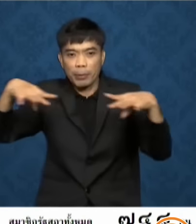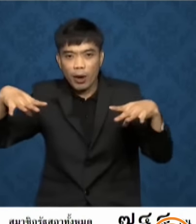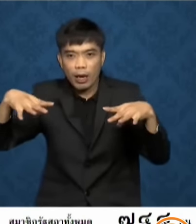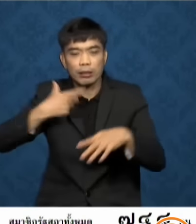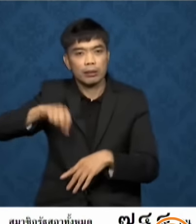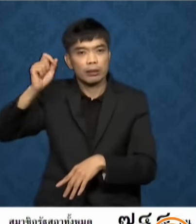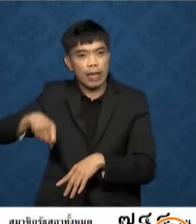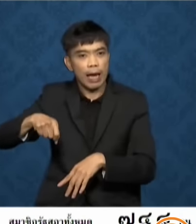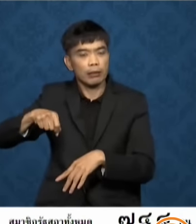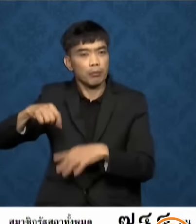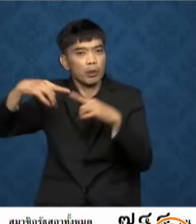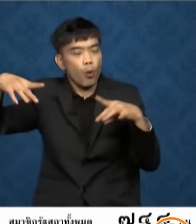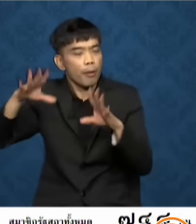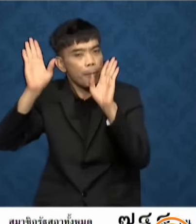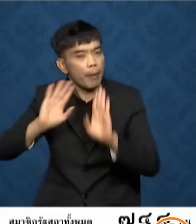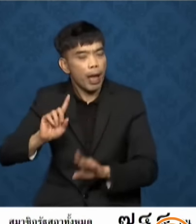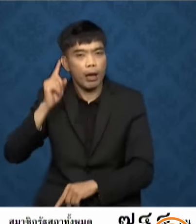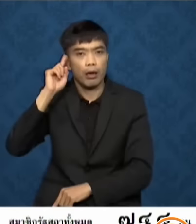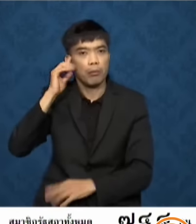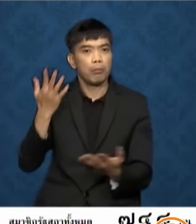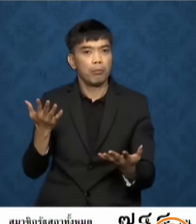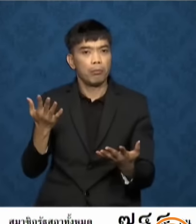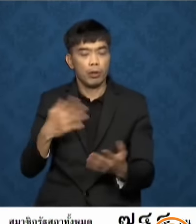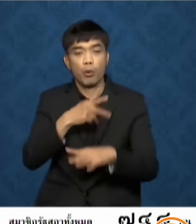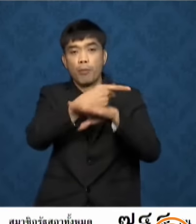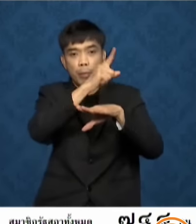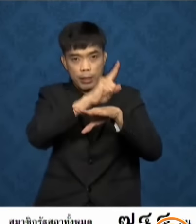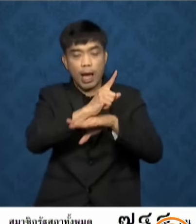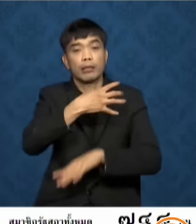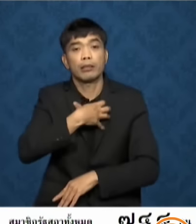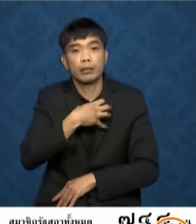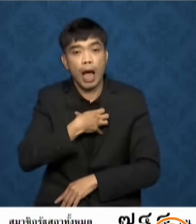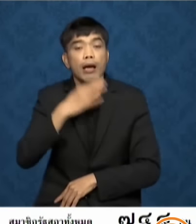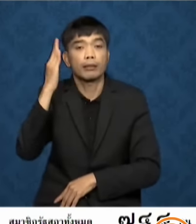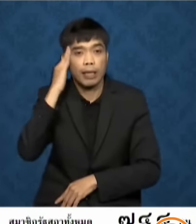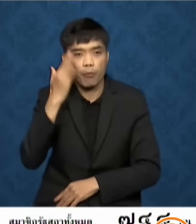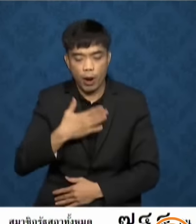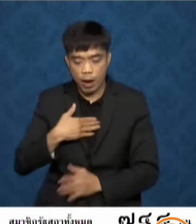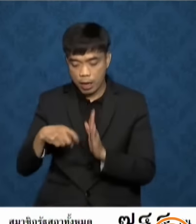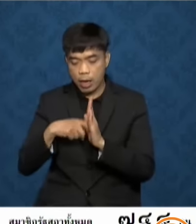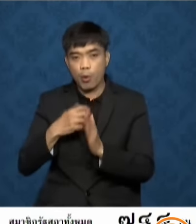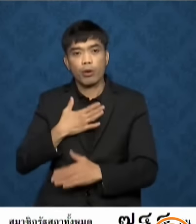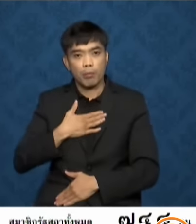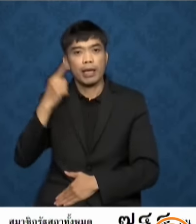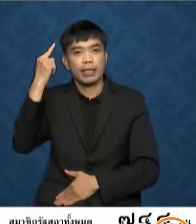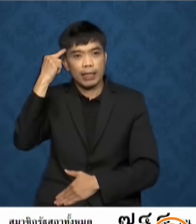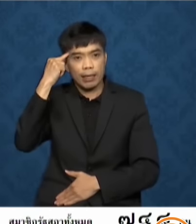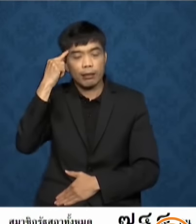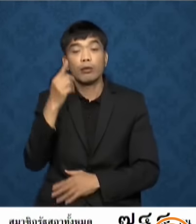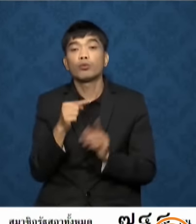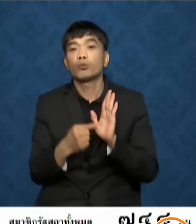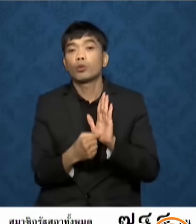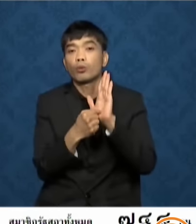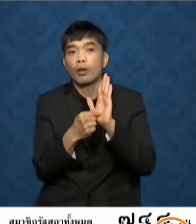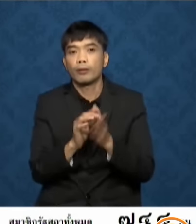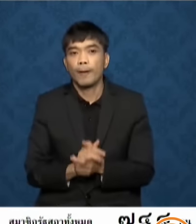แต่อย่ใดถาทานประทานอยากเข้ใจเพิมเติมว่าท legs i did thisผมกขอmaanิญาตเปรีบเครียบให